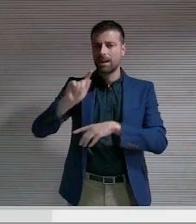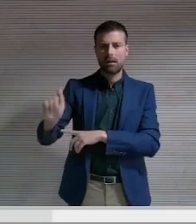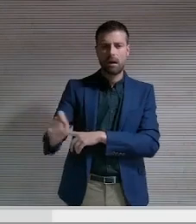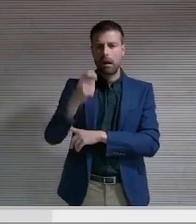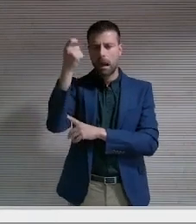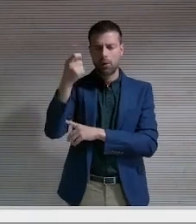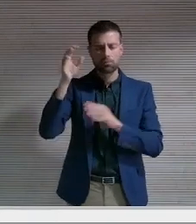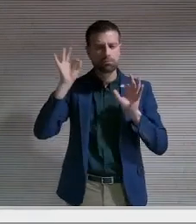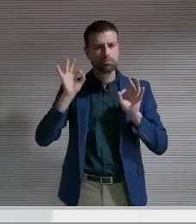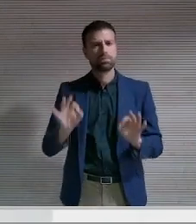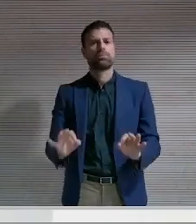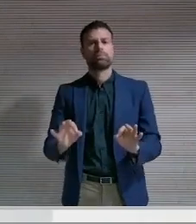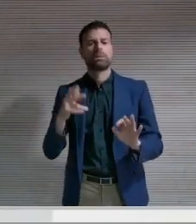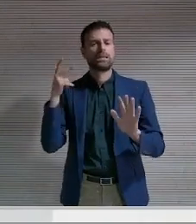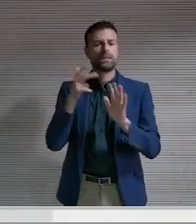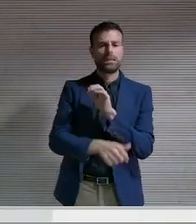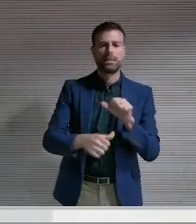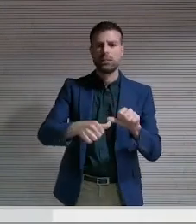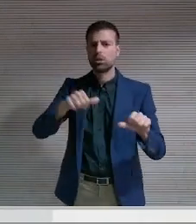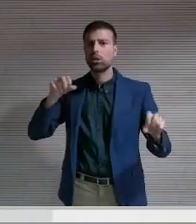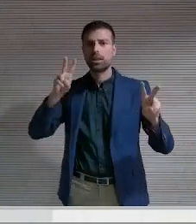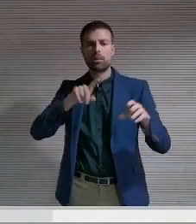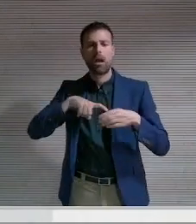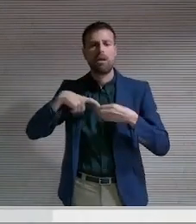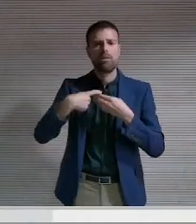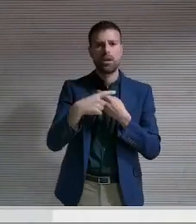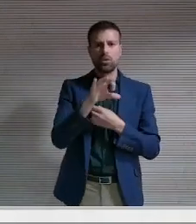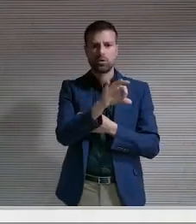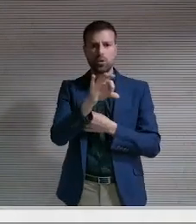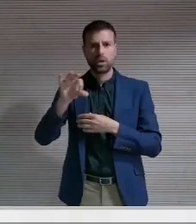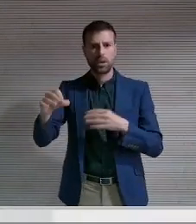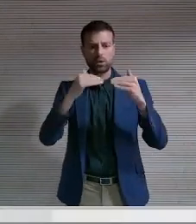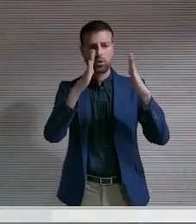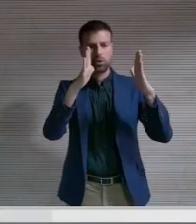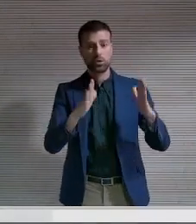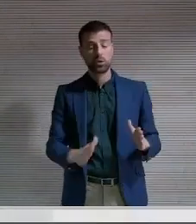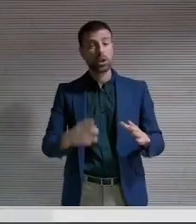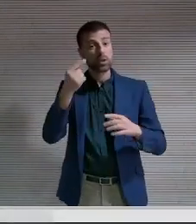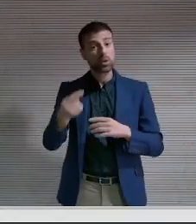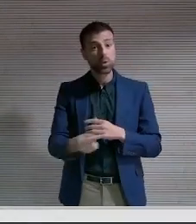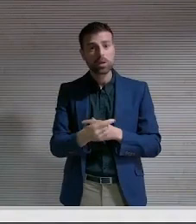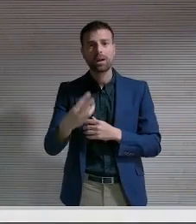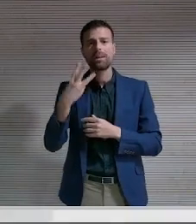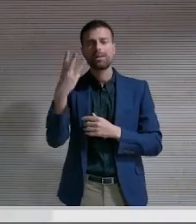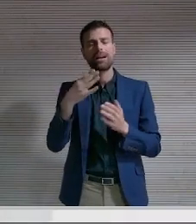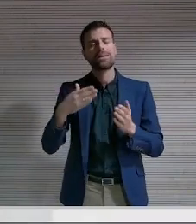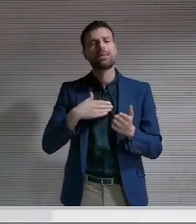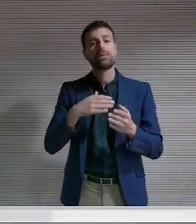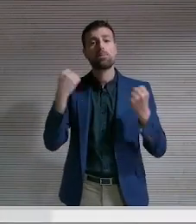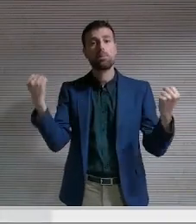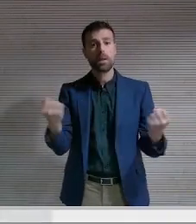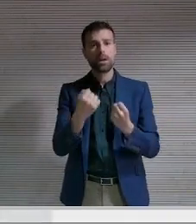de la sèrie històrica en afiliacions de la Seguretat Social amb un total de